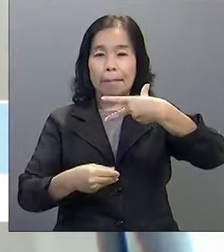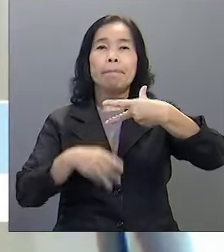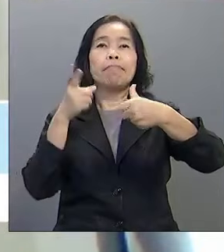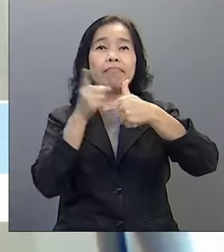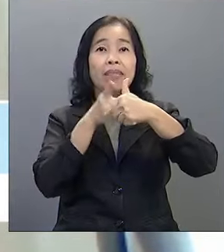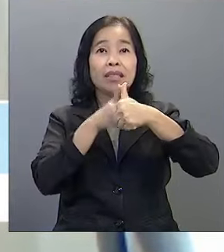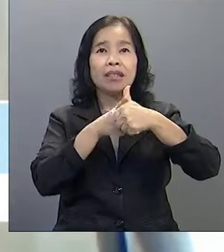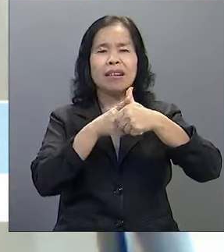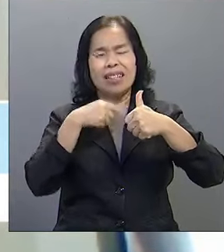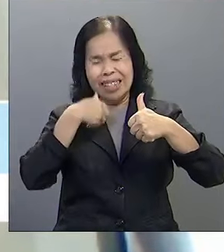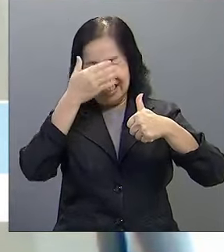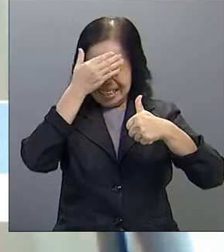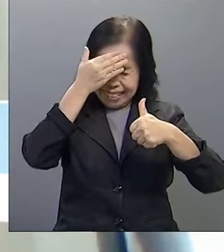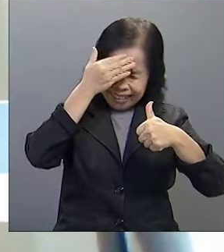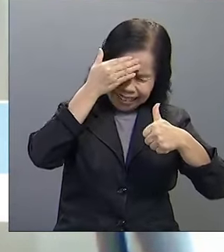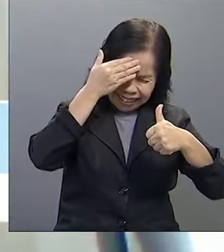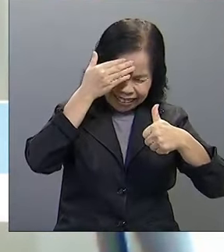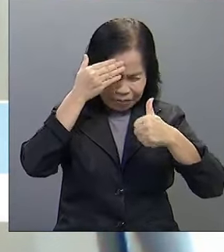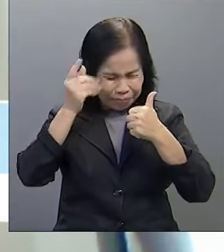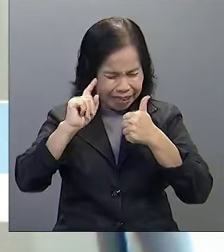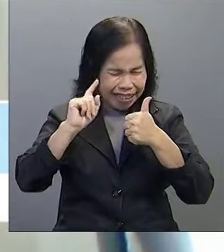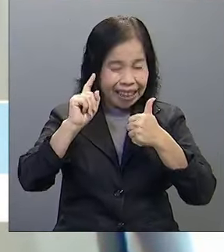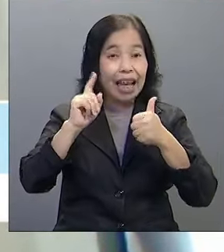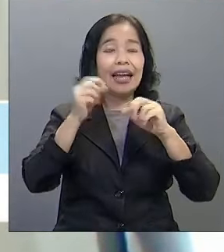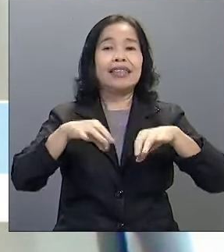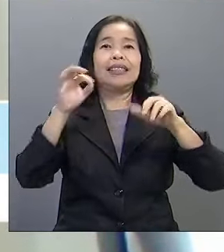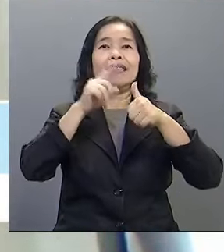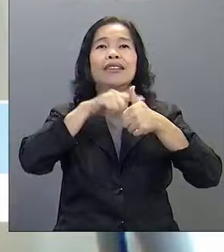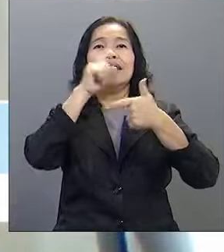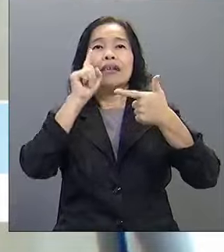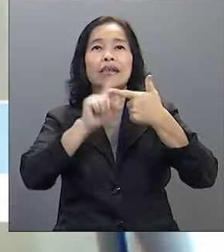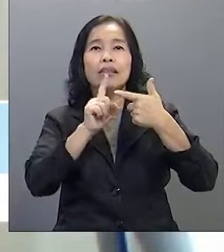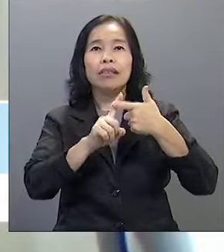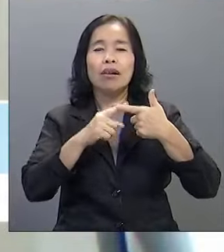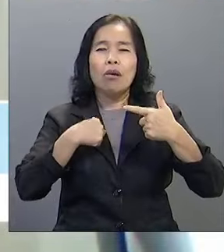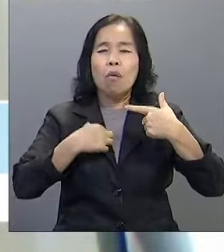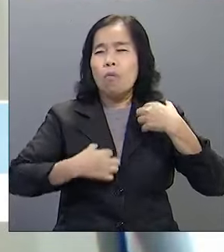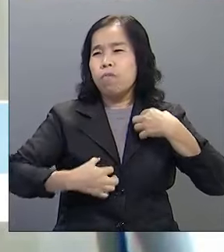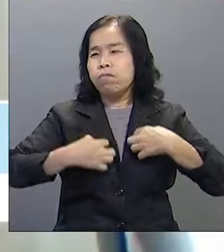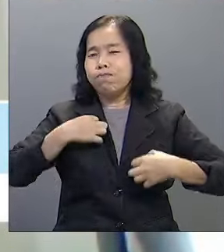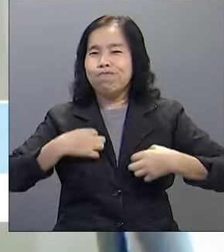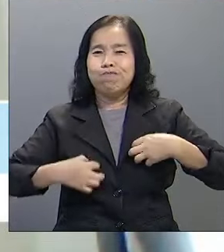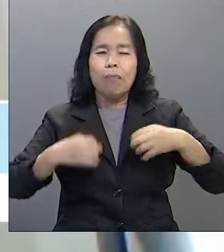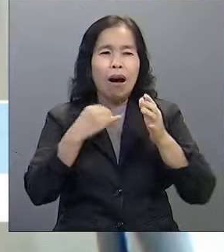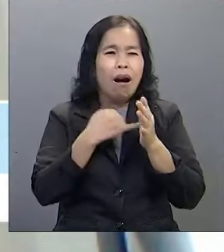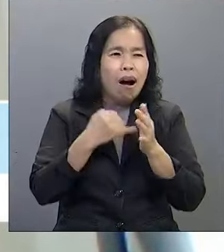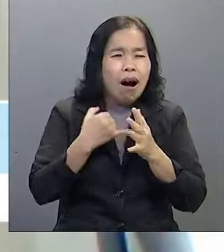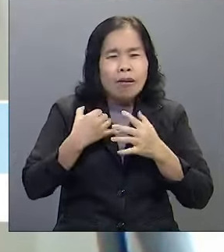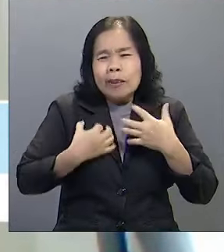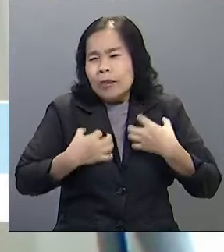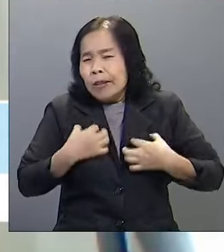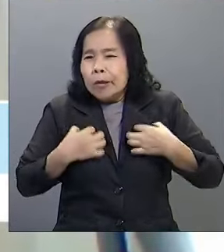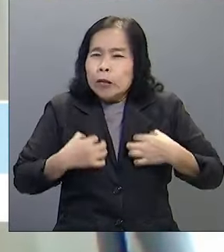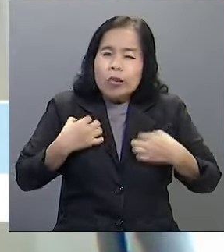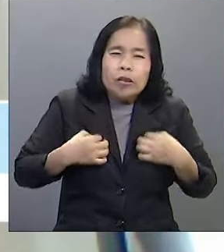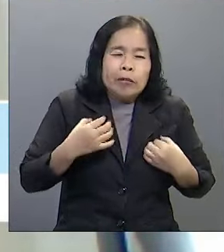ลืมแล้วนึกไม่ออกจริงๆนะครับอันนี้ที่1ครับอันที่สองคือรู้สึกว่าอารมณ์เราหงุดหงิดกระวนกระวายสับ